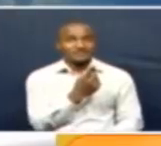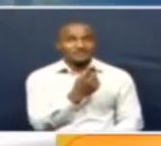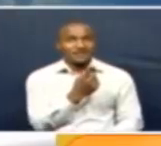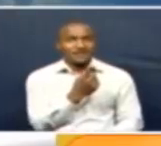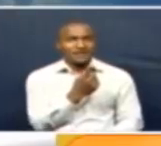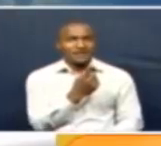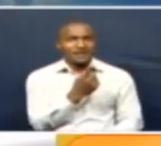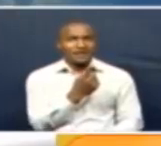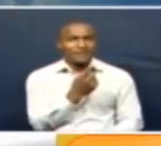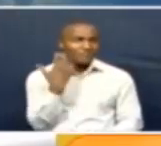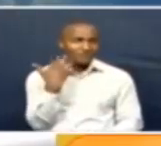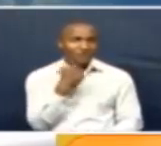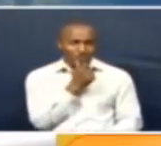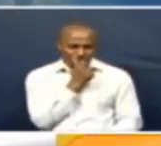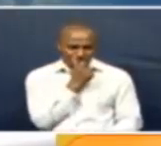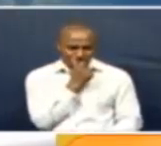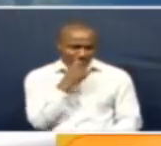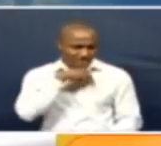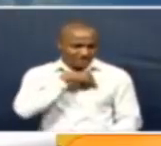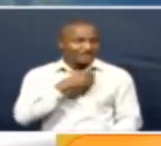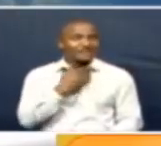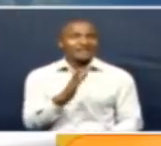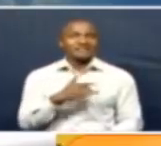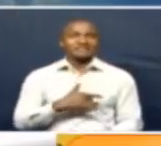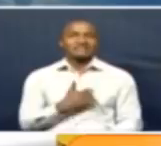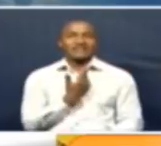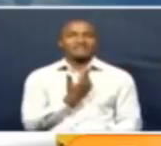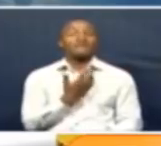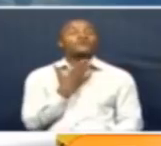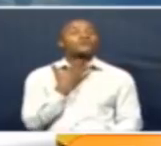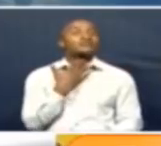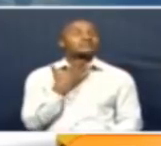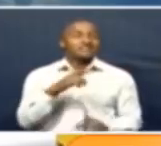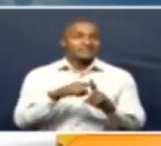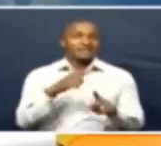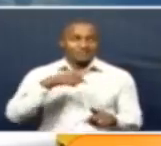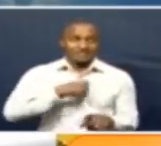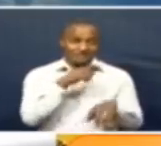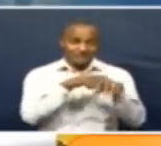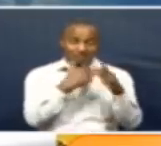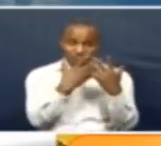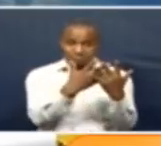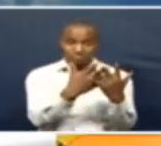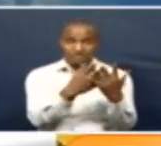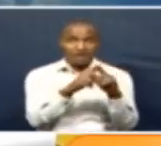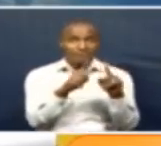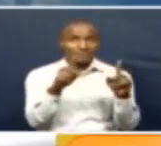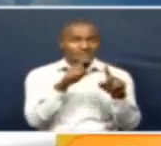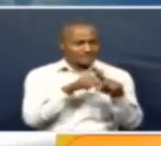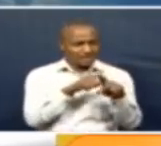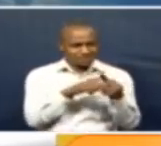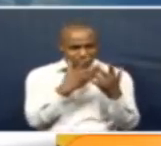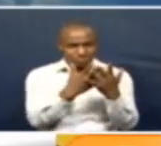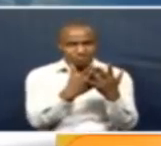nasikia nikiwa na bita sana na kujichukia, nikatamani hata kujiua wakati niliarestiwa. Lakini nilipoarestiwa